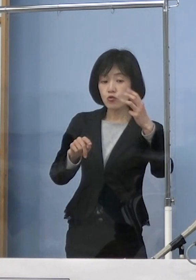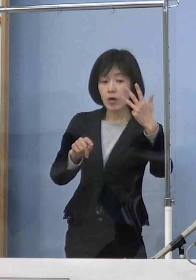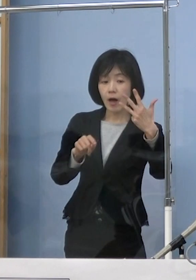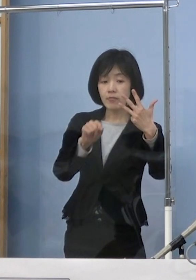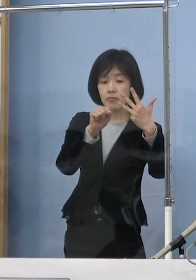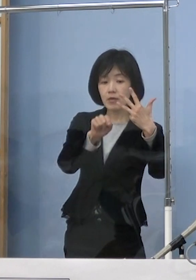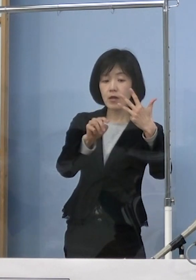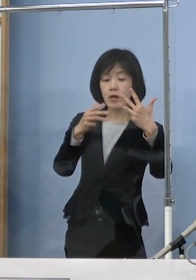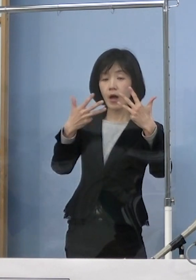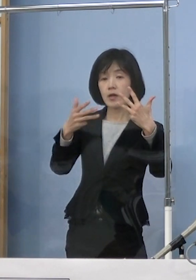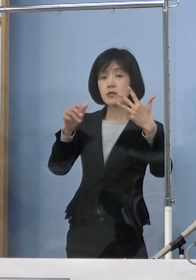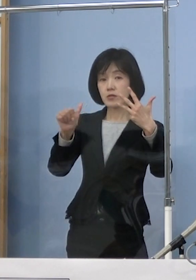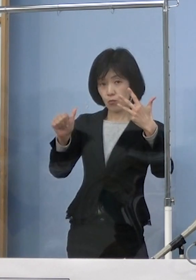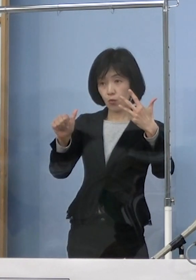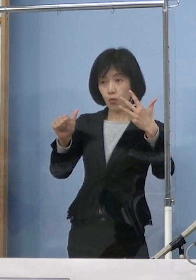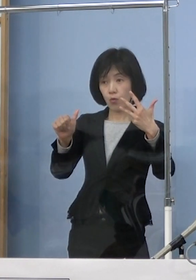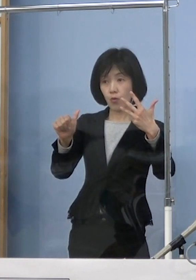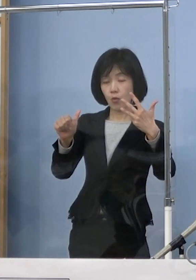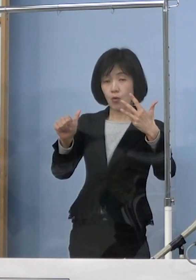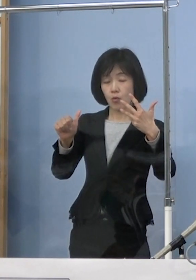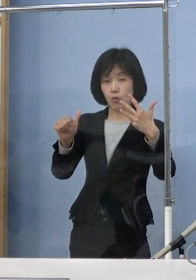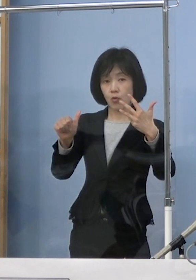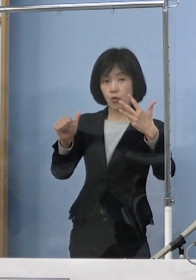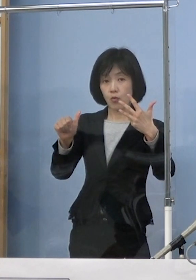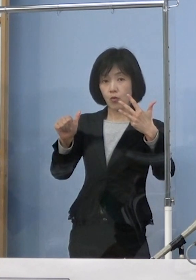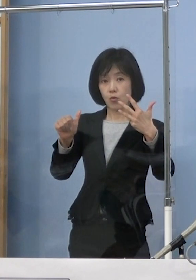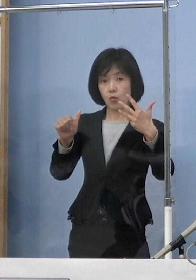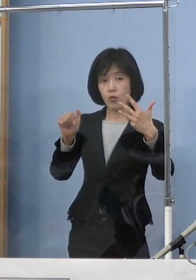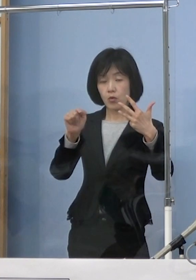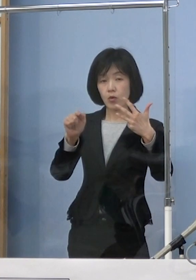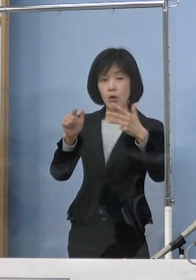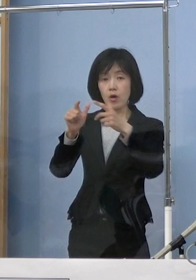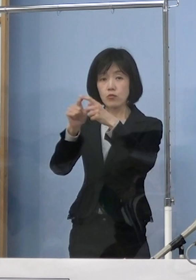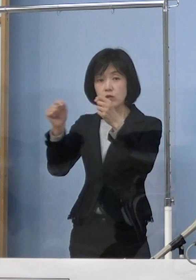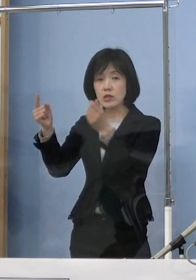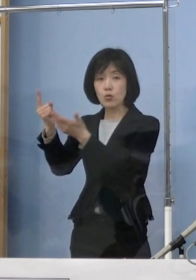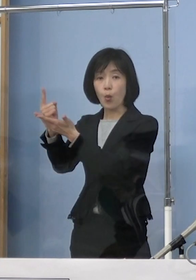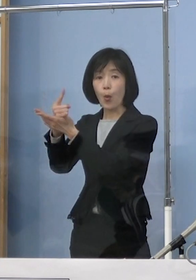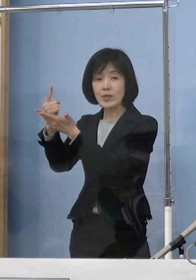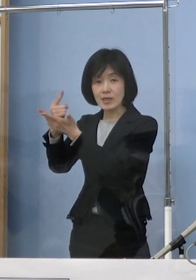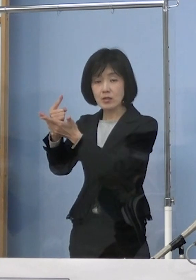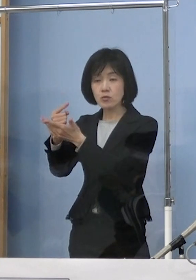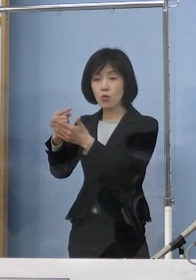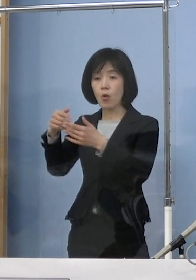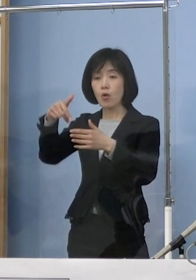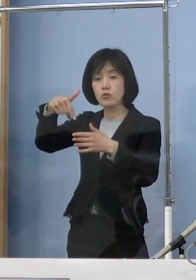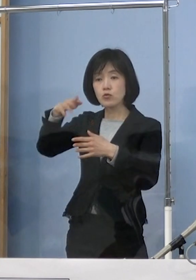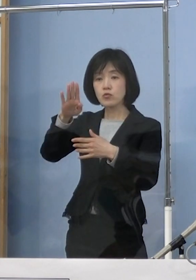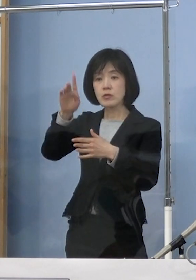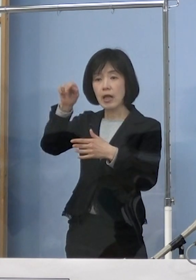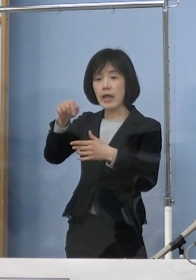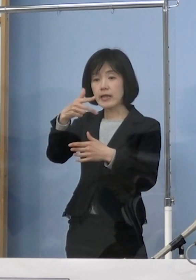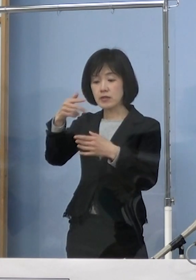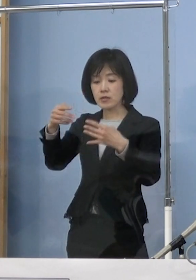そういうことでございます。 初めてこの国の指針のステージ4に突入した。